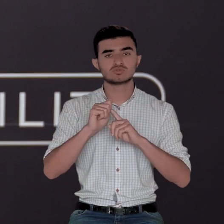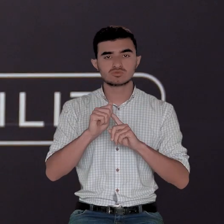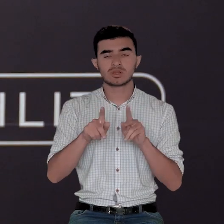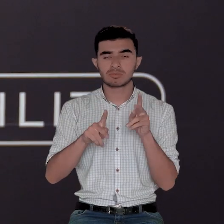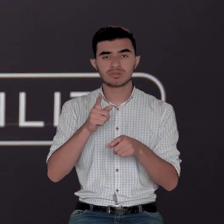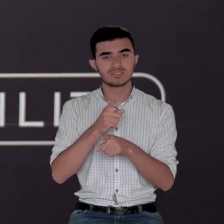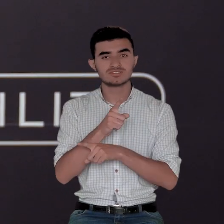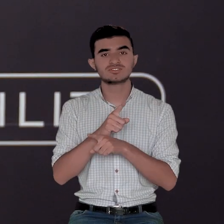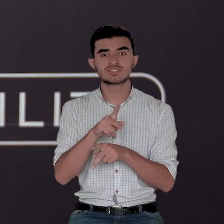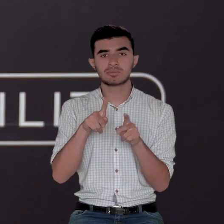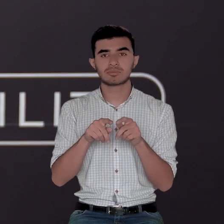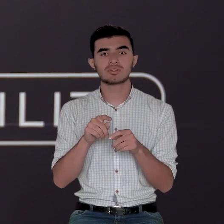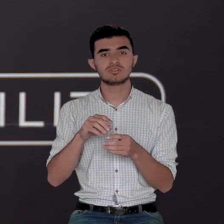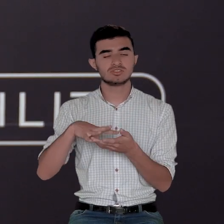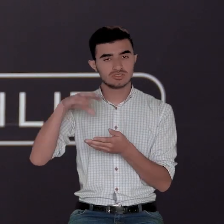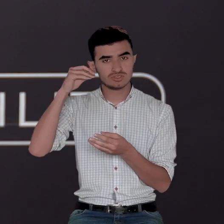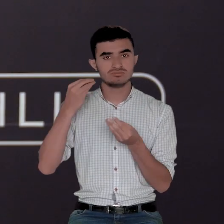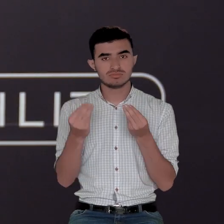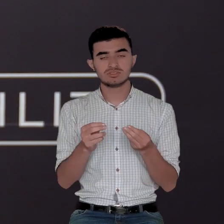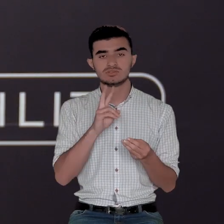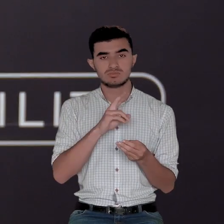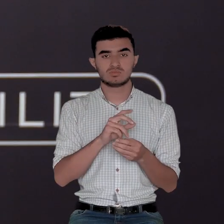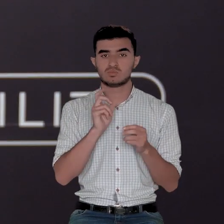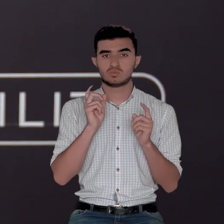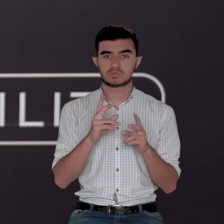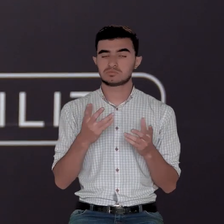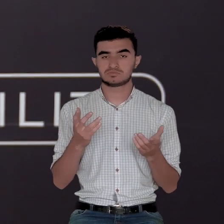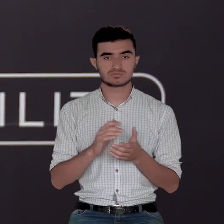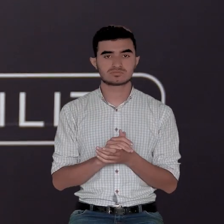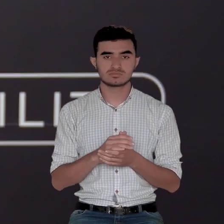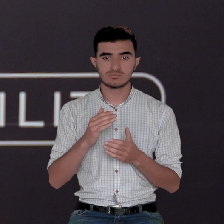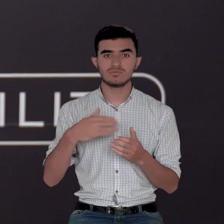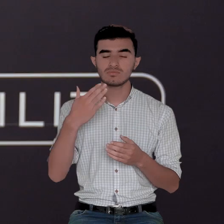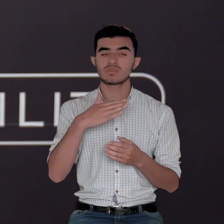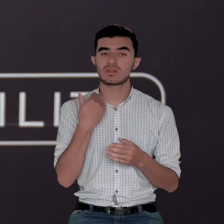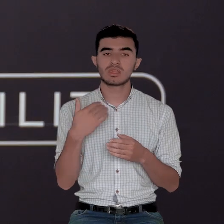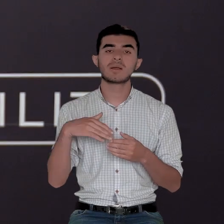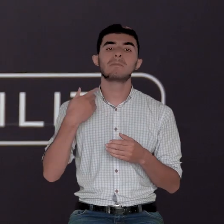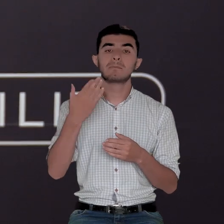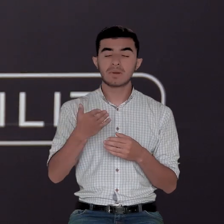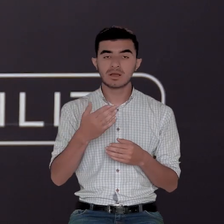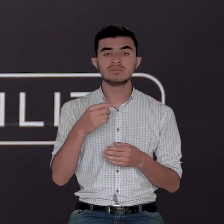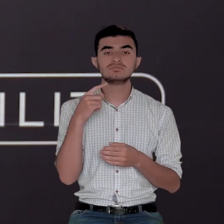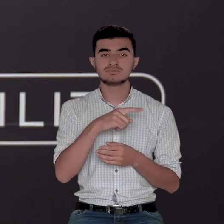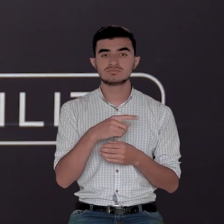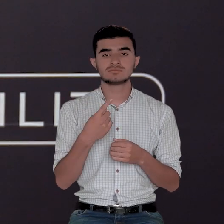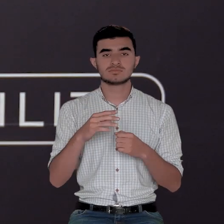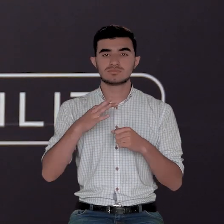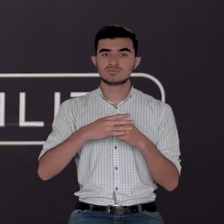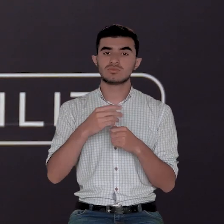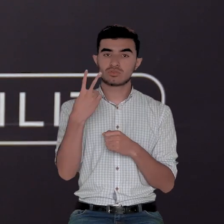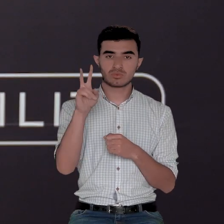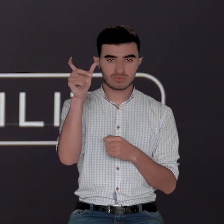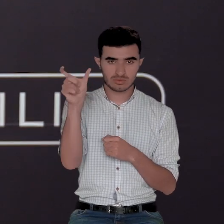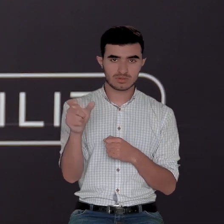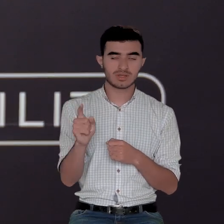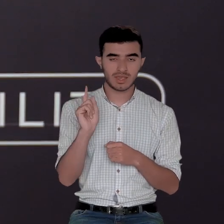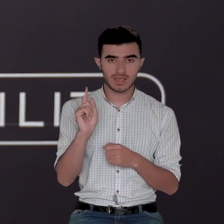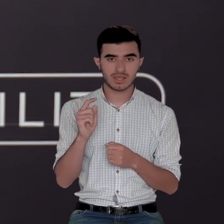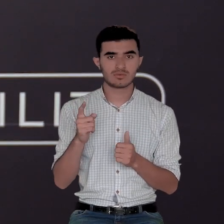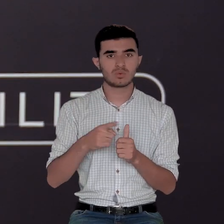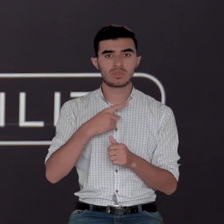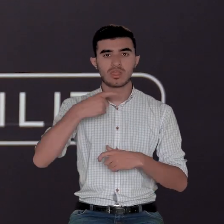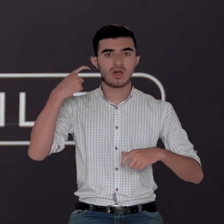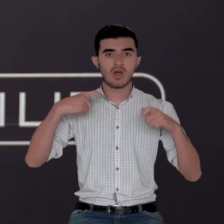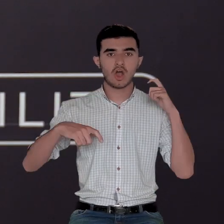और फिर उसके मरने के बाद उसकी ख्वाहिश के मुताबिक इन्होंने फिर वहाँ ऑस्ट्रेलिया में एक इंस्टीट्यूट बनाया